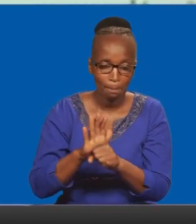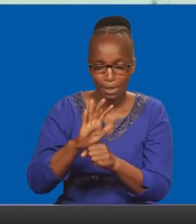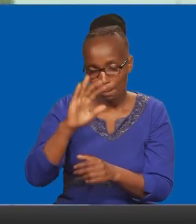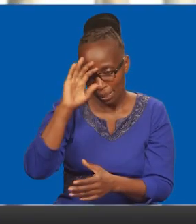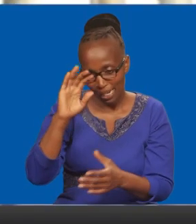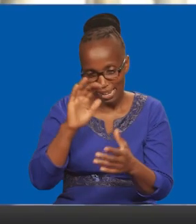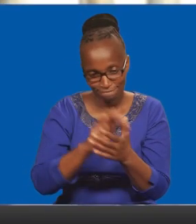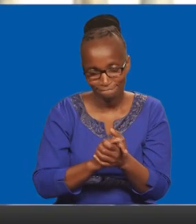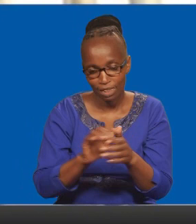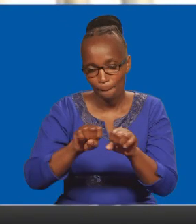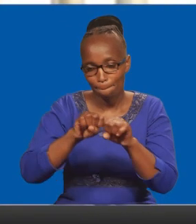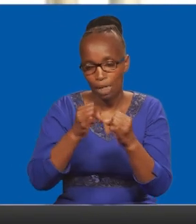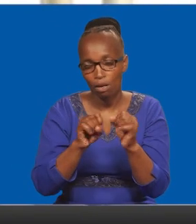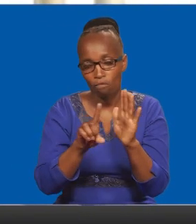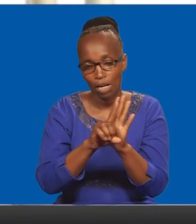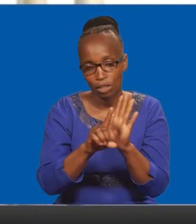kilitajwa ni kukiuka katiba.